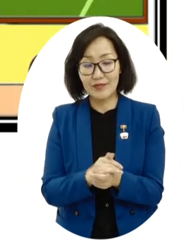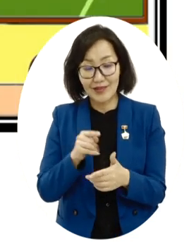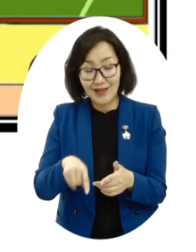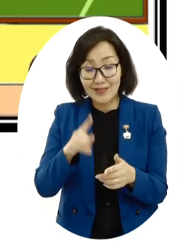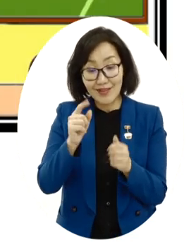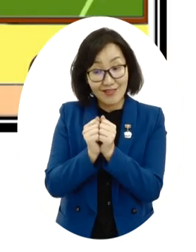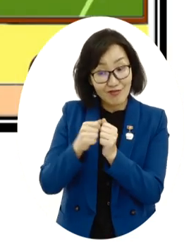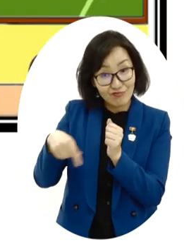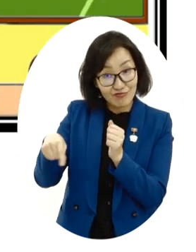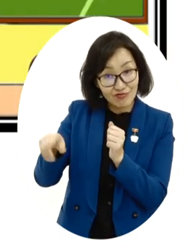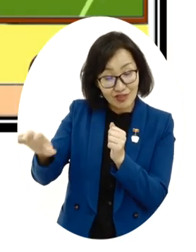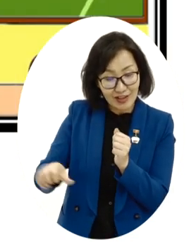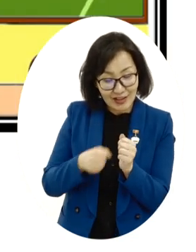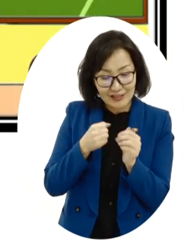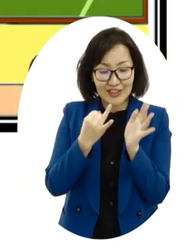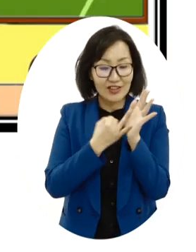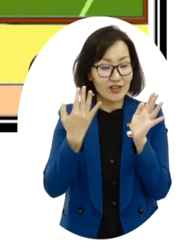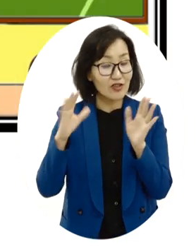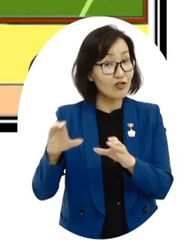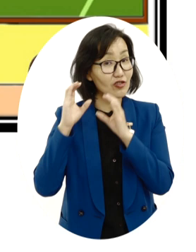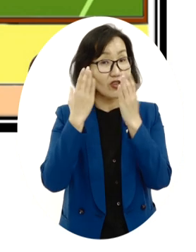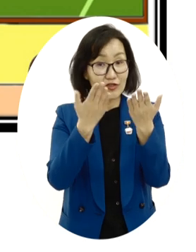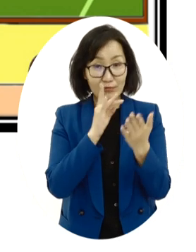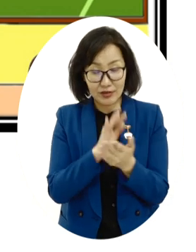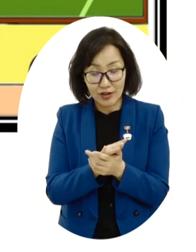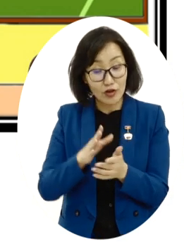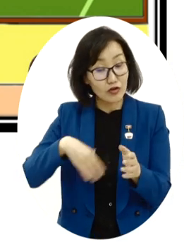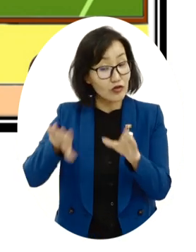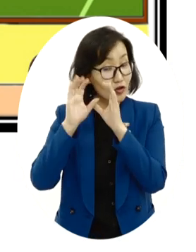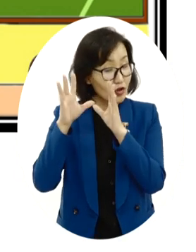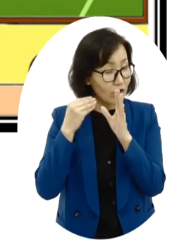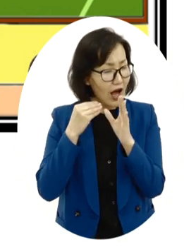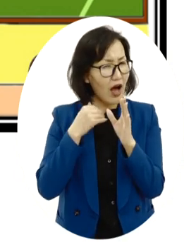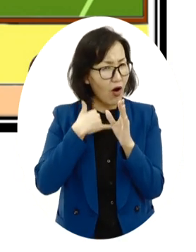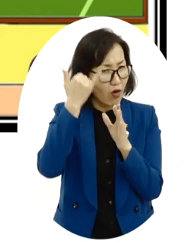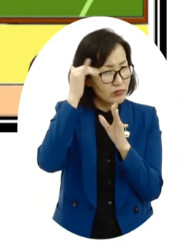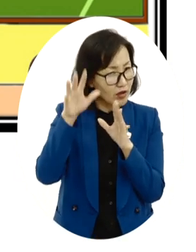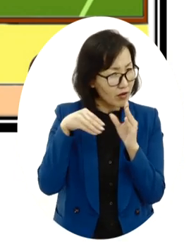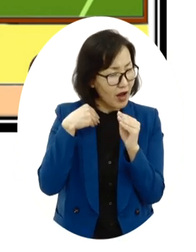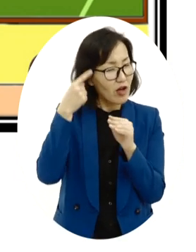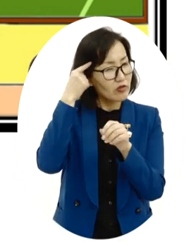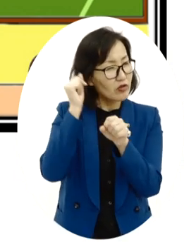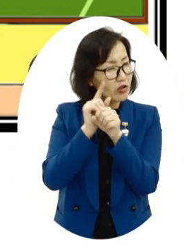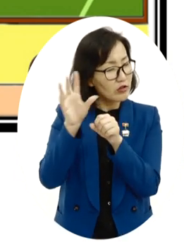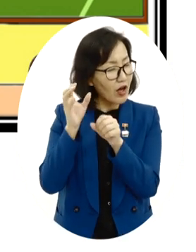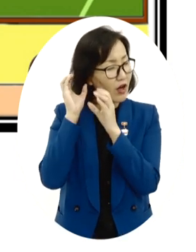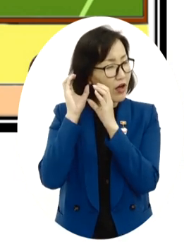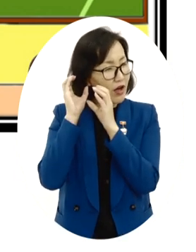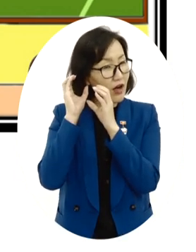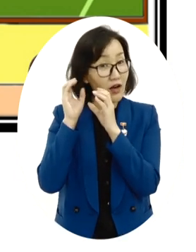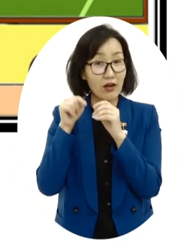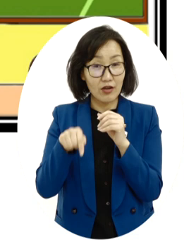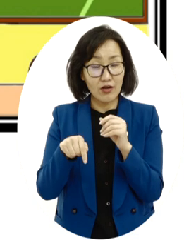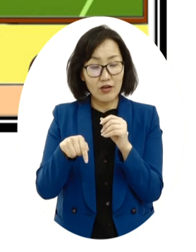бүгдээрээ нэгэн найзынхаа илтгэлийг хамтдаа сонсъё. За, сонсохдоо бүгдээрээ ухамсартай буюу зоригтой сонсно.